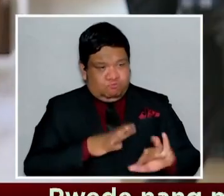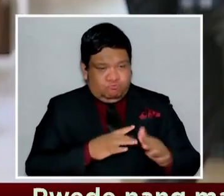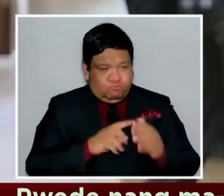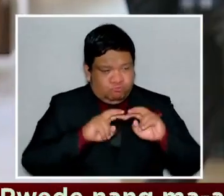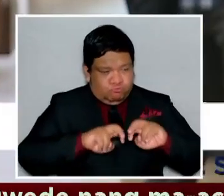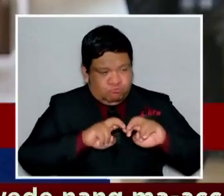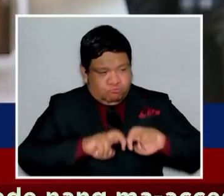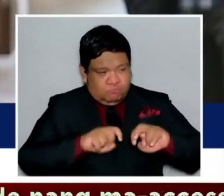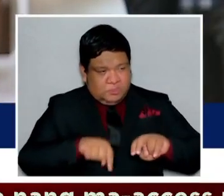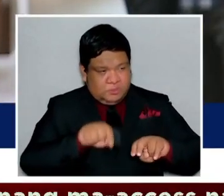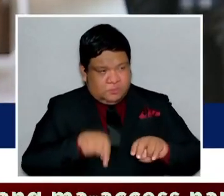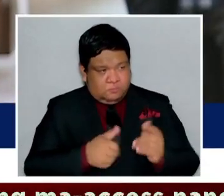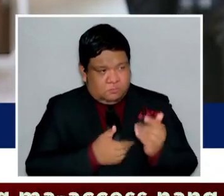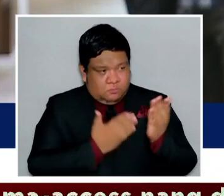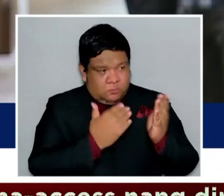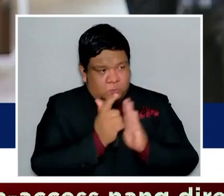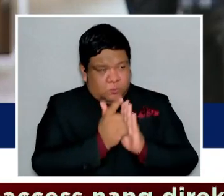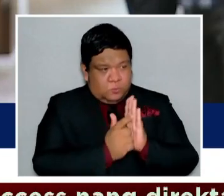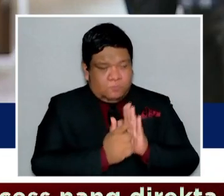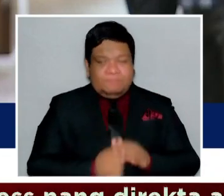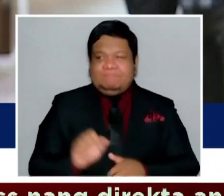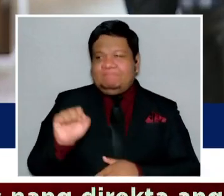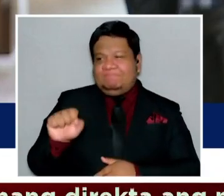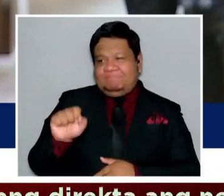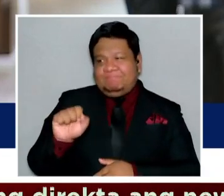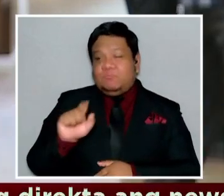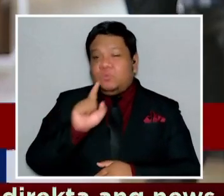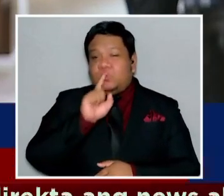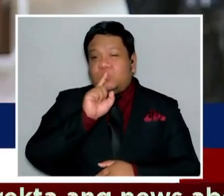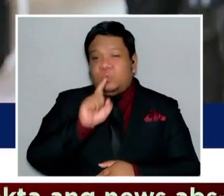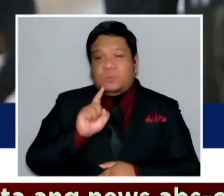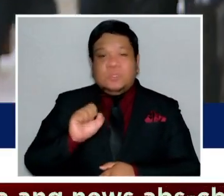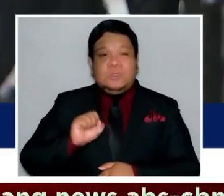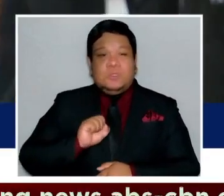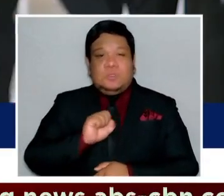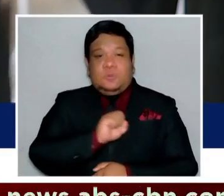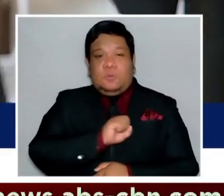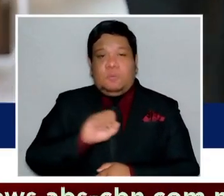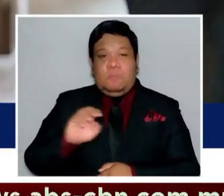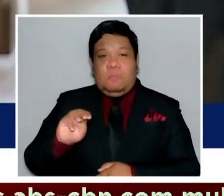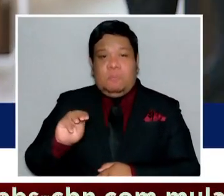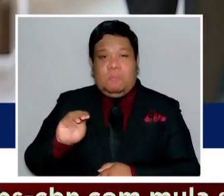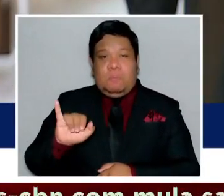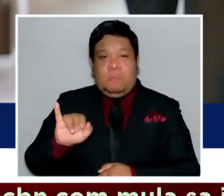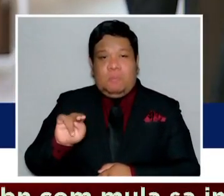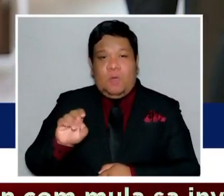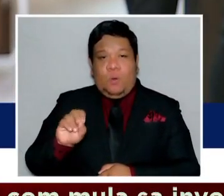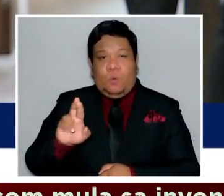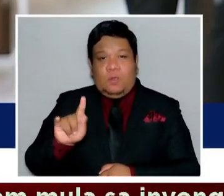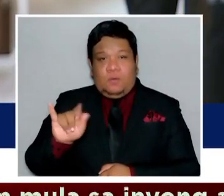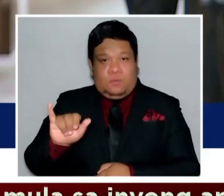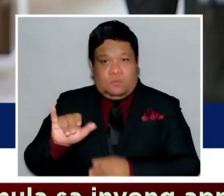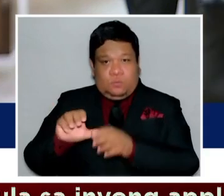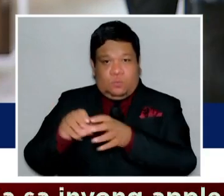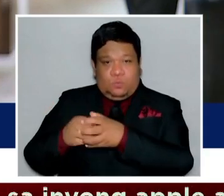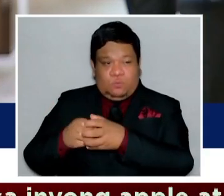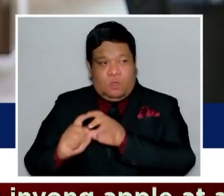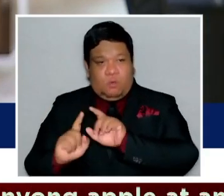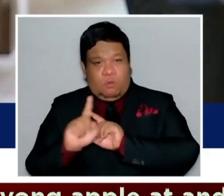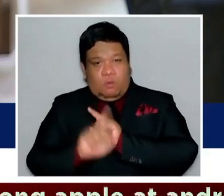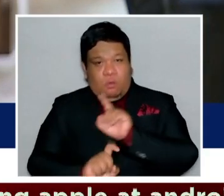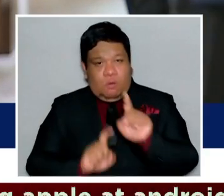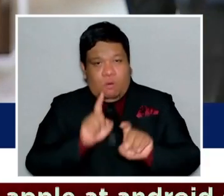Oo, Karen, dahil nga naputol no, yung pagkakataon ng Senate Minority Bloc na magtanong tungkol dito sa mga provision ng